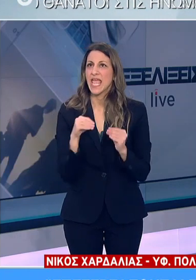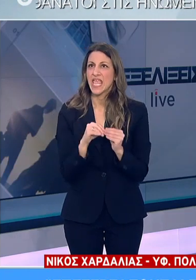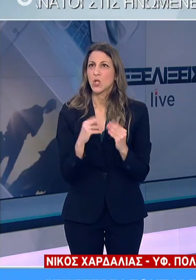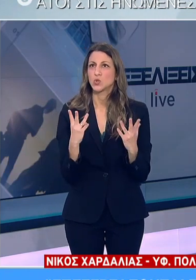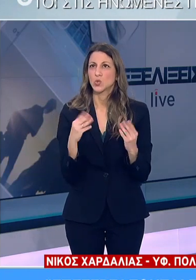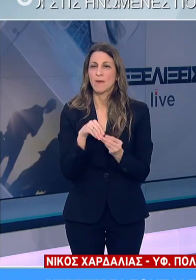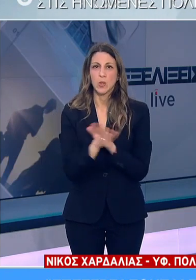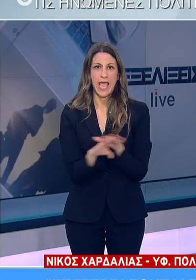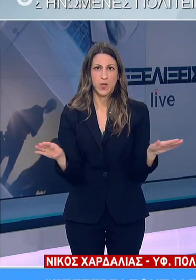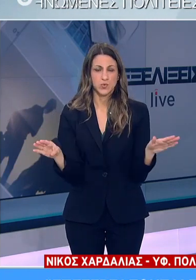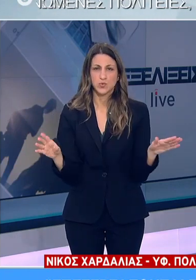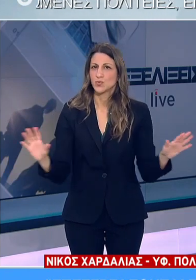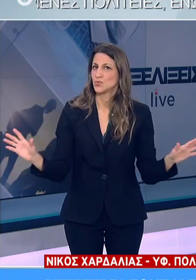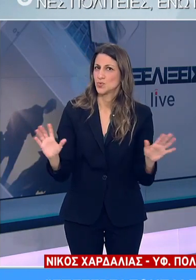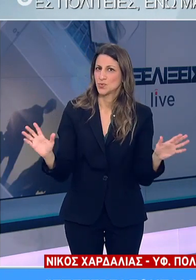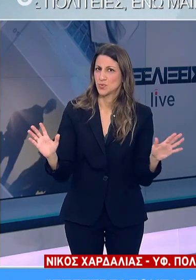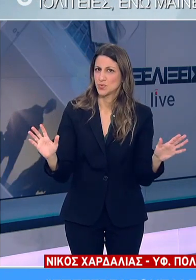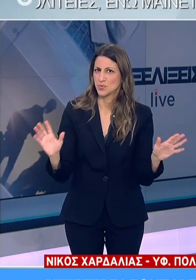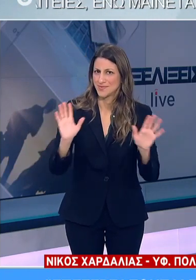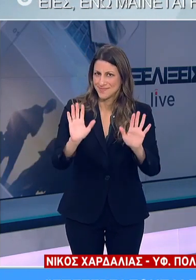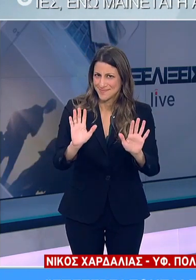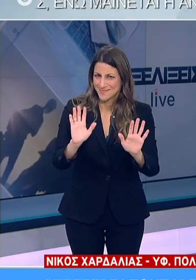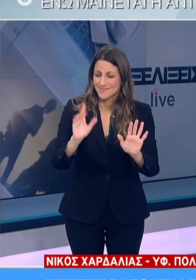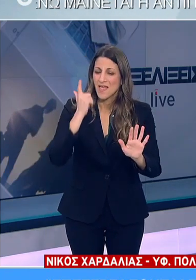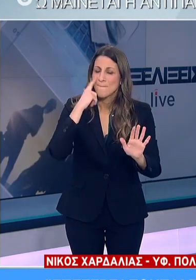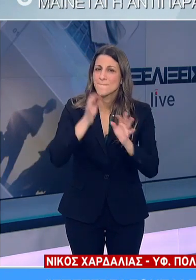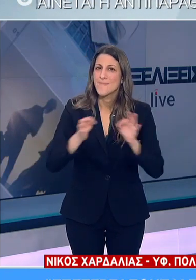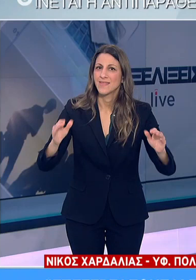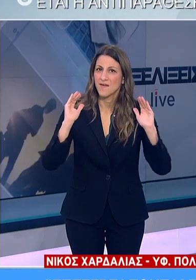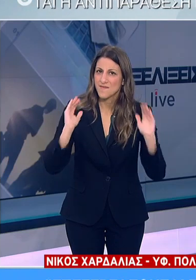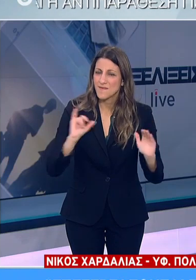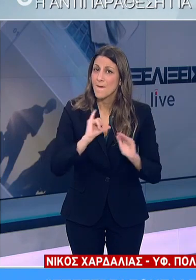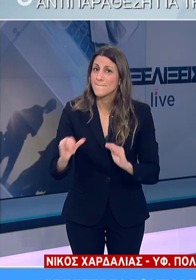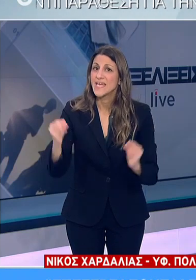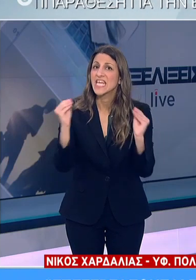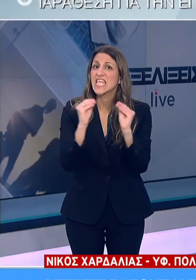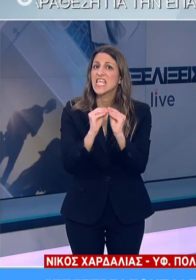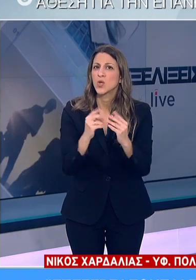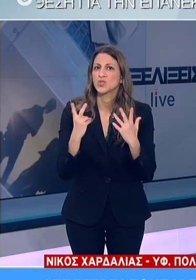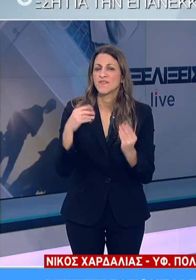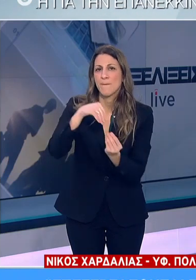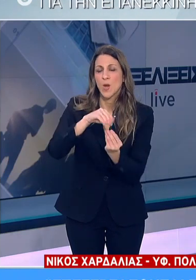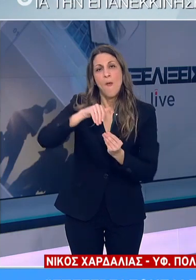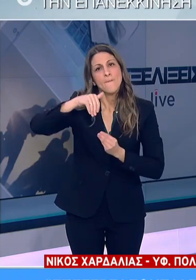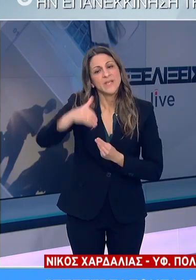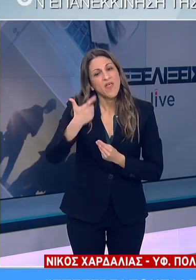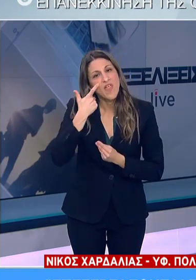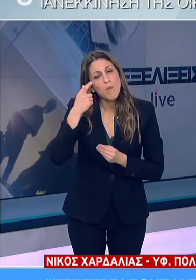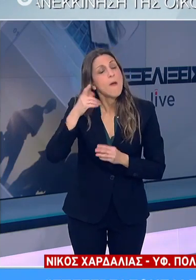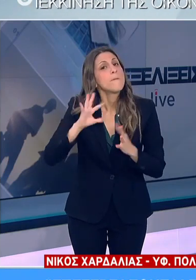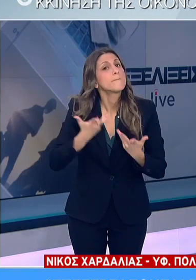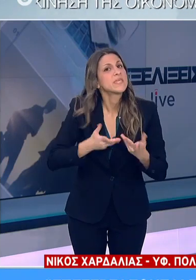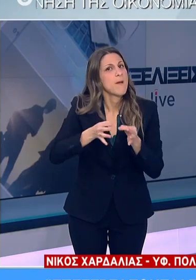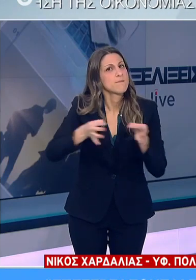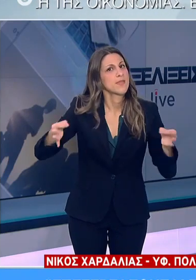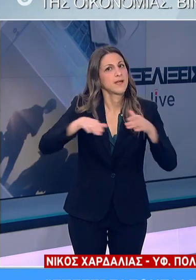και ότι από την επόμενη Τρίτη επιστρέφουμε στους γνώριμους ρυθμούς. Η επιστροφή θα είναι σταδιακή, Και βέβαια πρέπει να είναι ξεκάθαρο ότι η σταδιακή άρση των μέτρων δεν